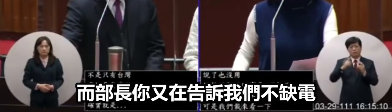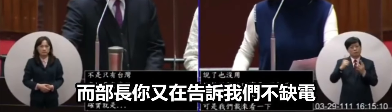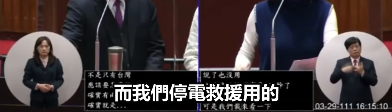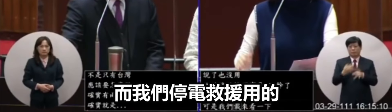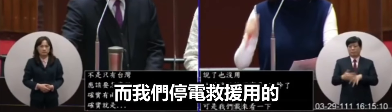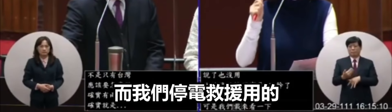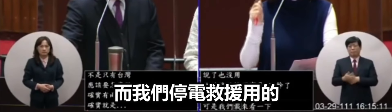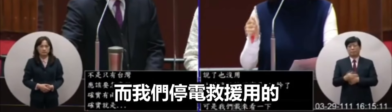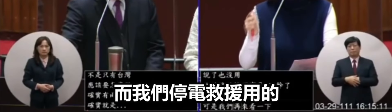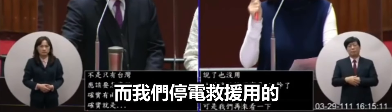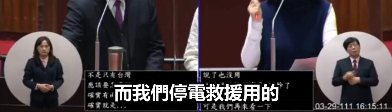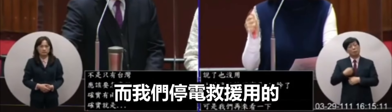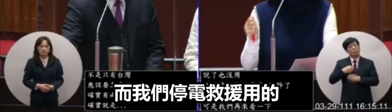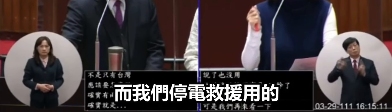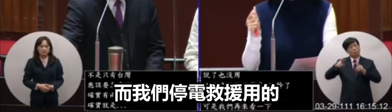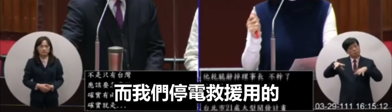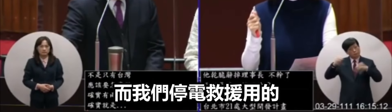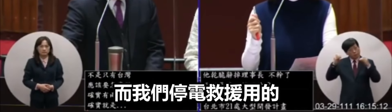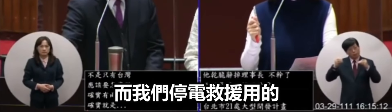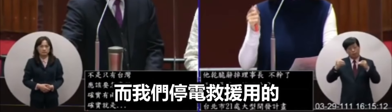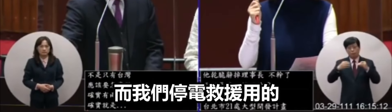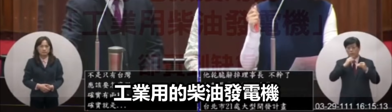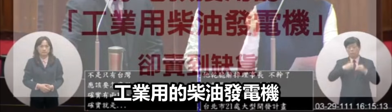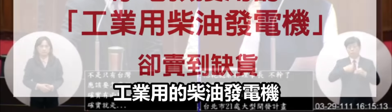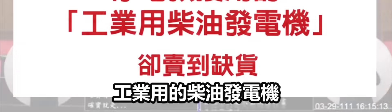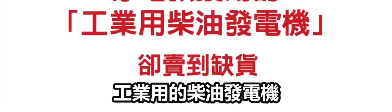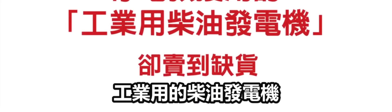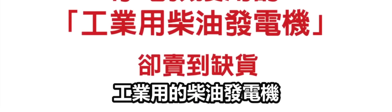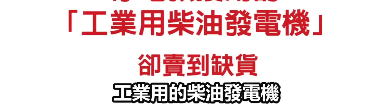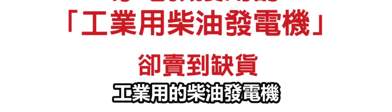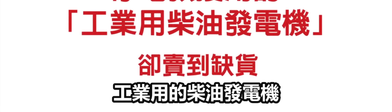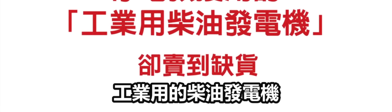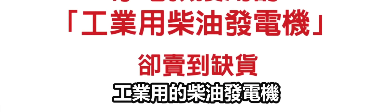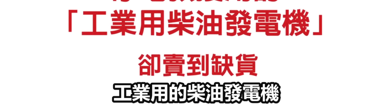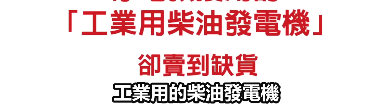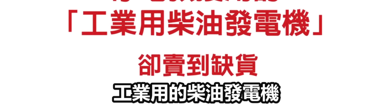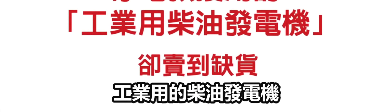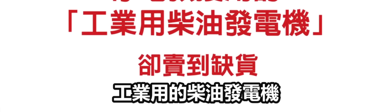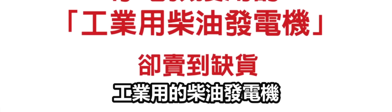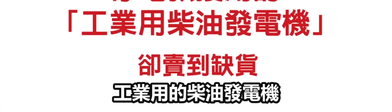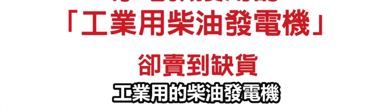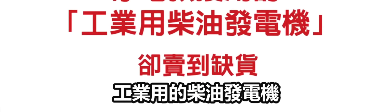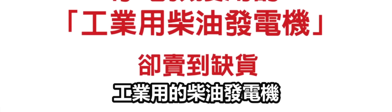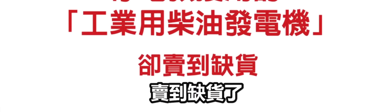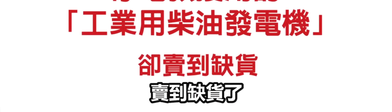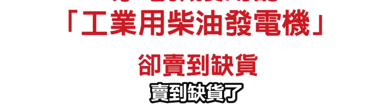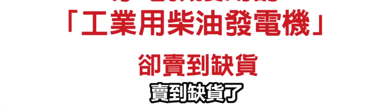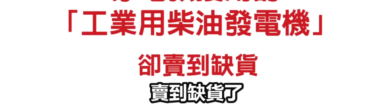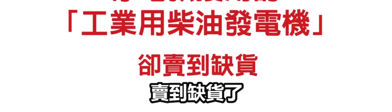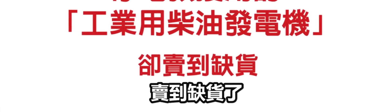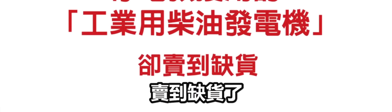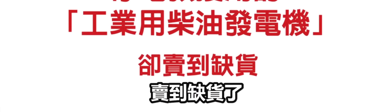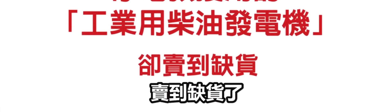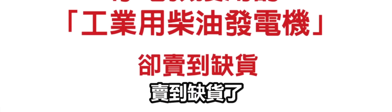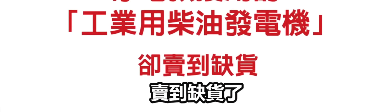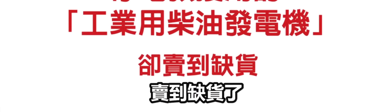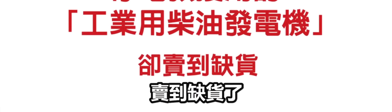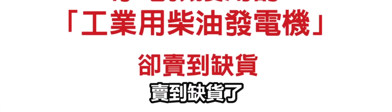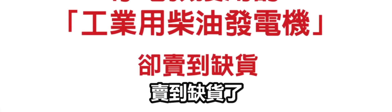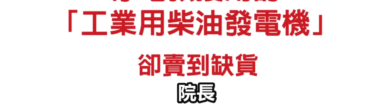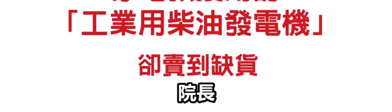电，而我们停电救援用的工业用的柴油发电机卖到缺